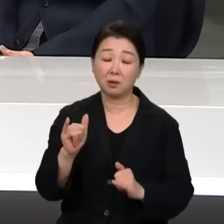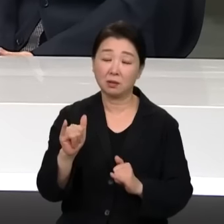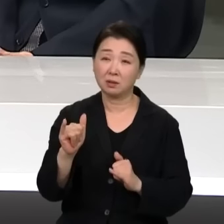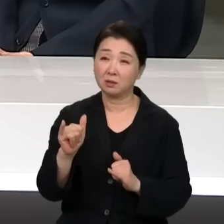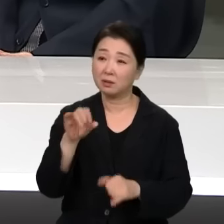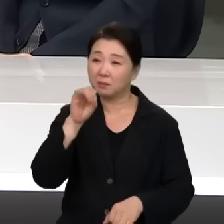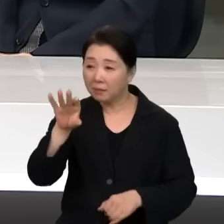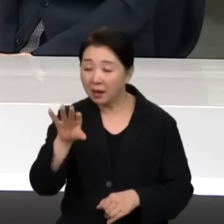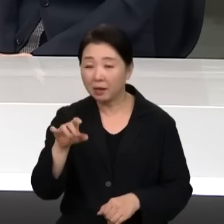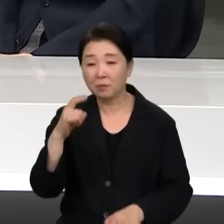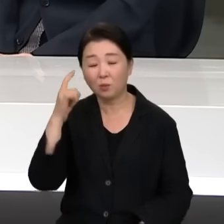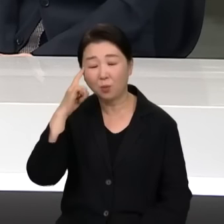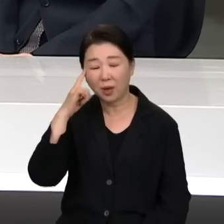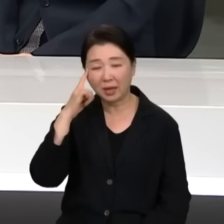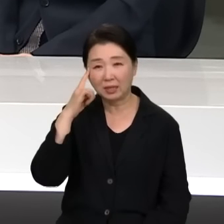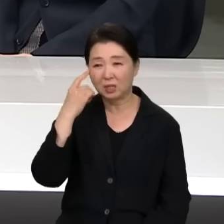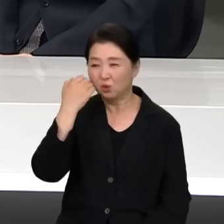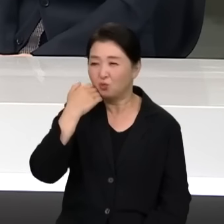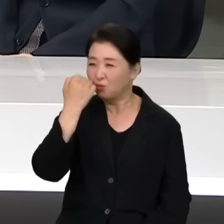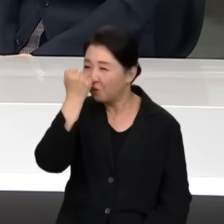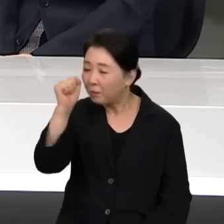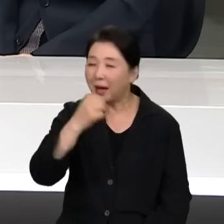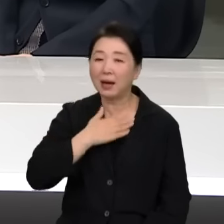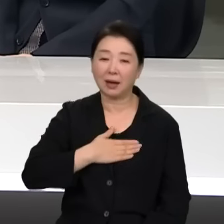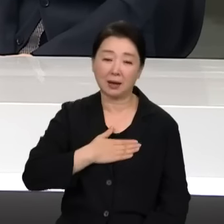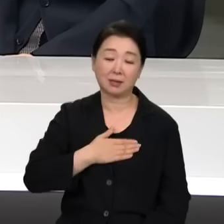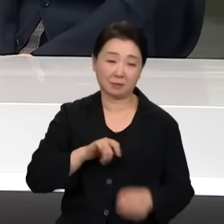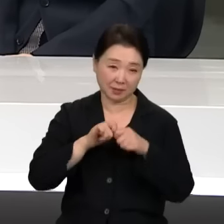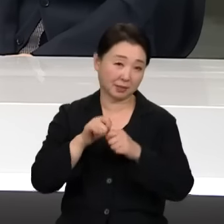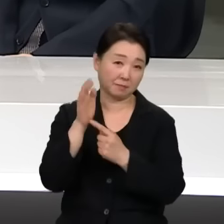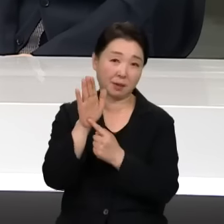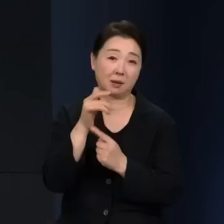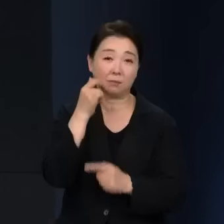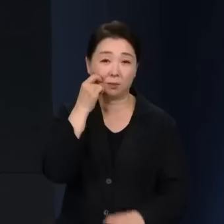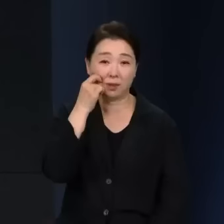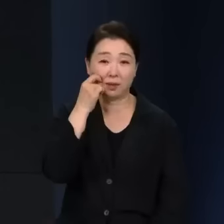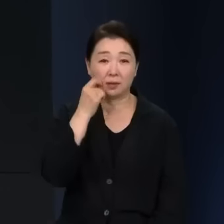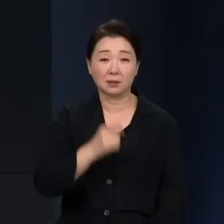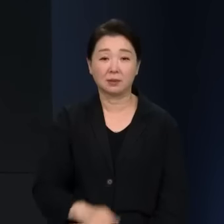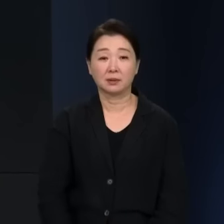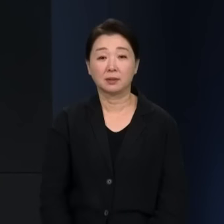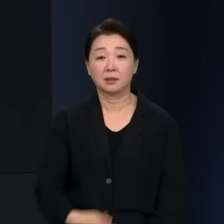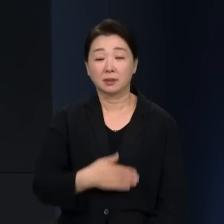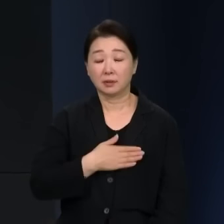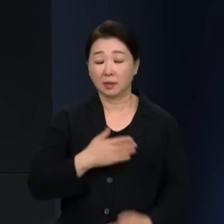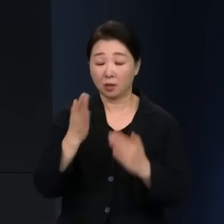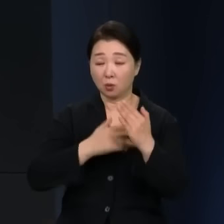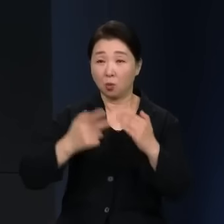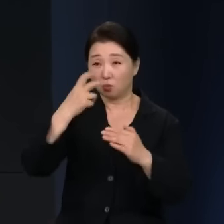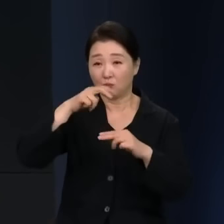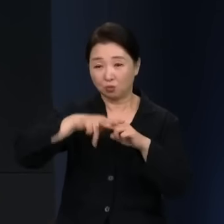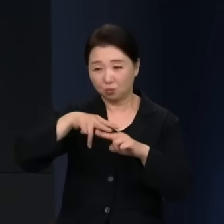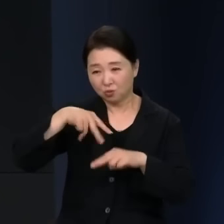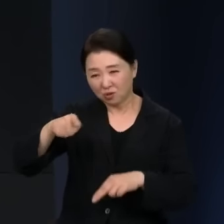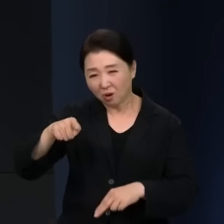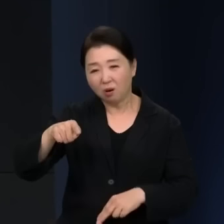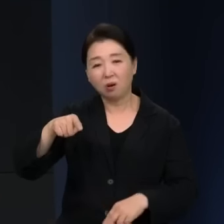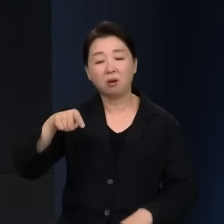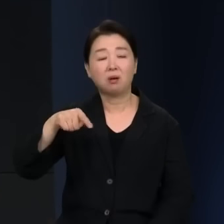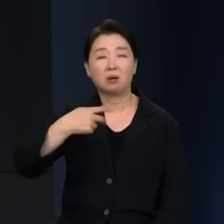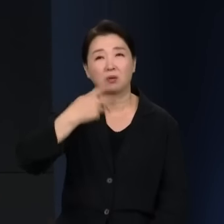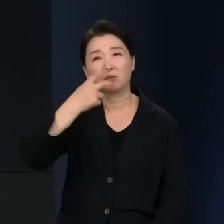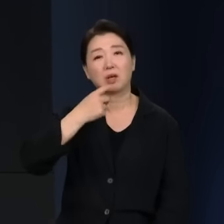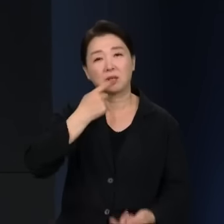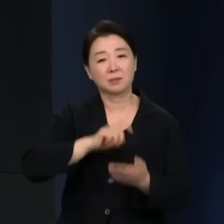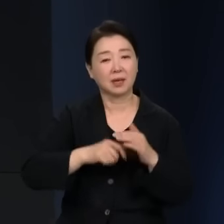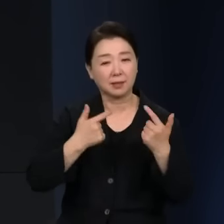얘기하면 명확 좀 특정이 되기 때문에 뭐 자세히 밝힐 수는 없지만 그러면서 저도 아 공수처 수사도 이게 쉽지 않겠구나 그런 생각을